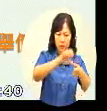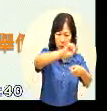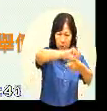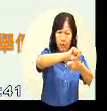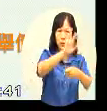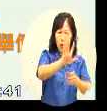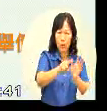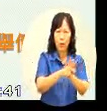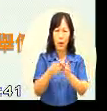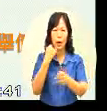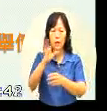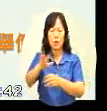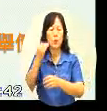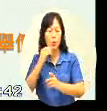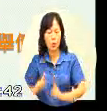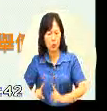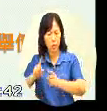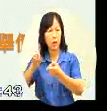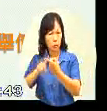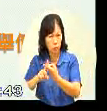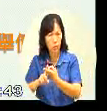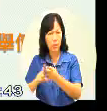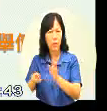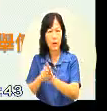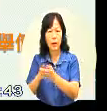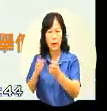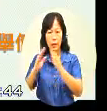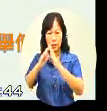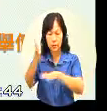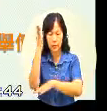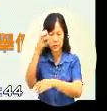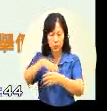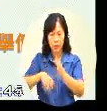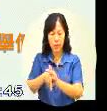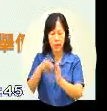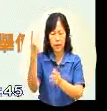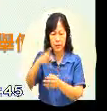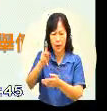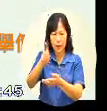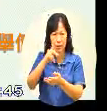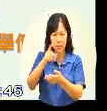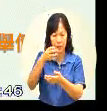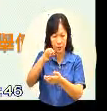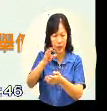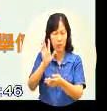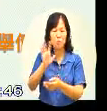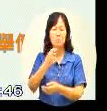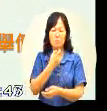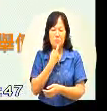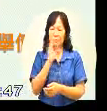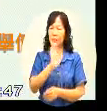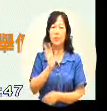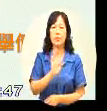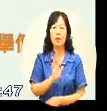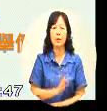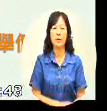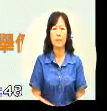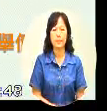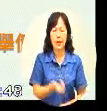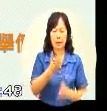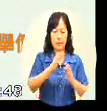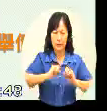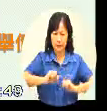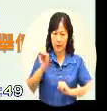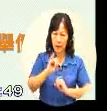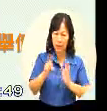二，合理调高地价税呢，市府10年内呢没有举债破表的余力。之前呢，康议长不是很